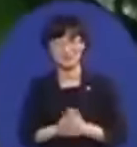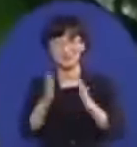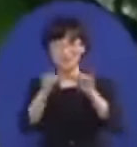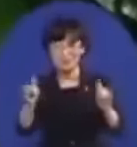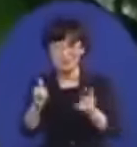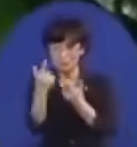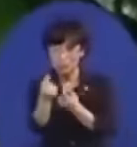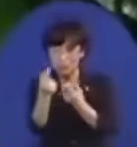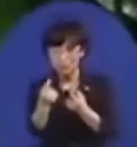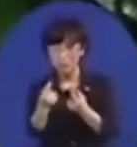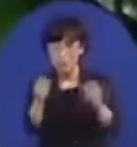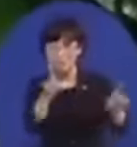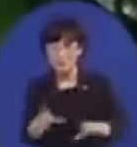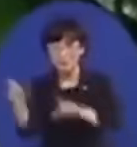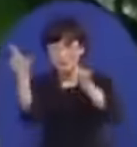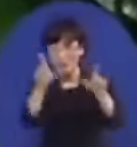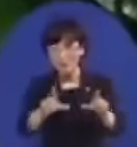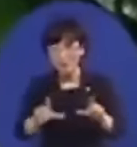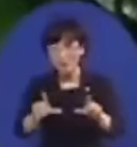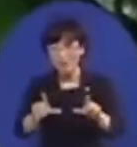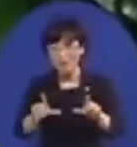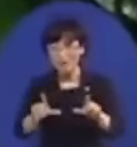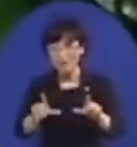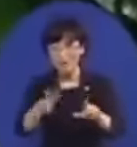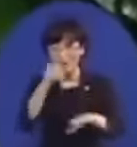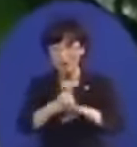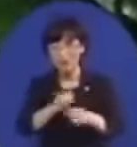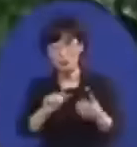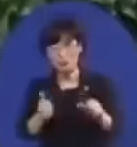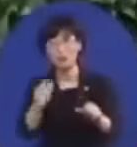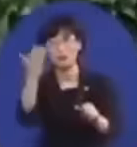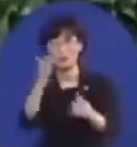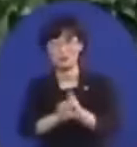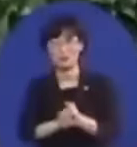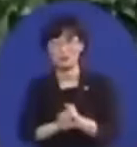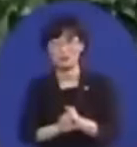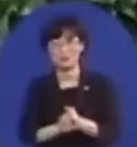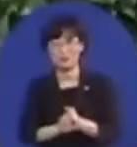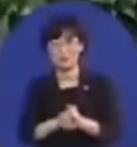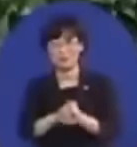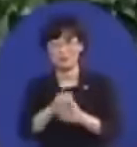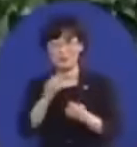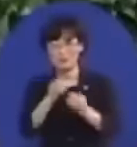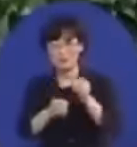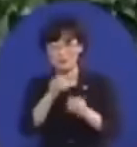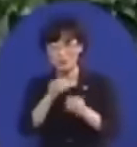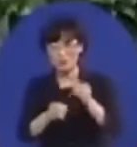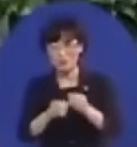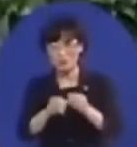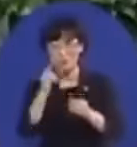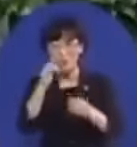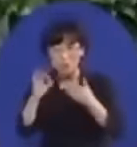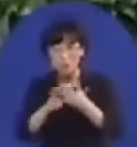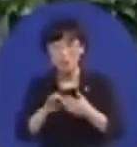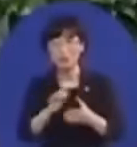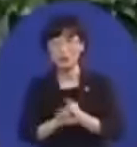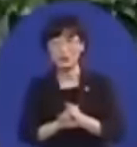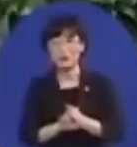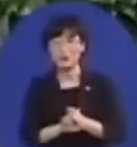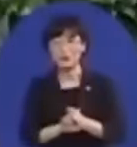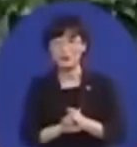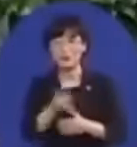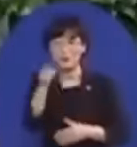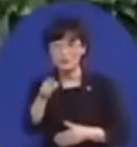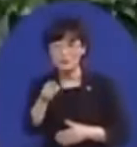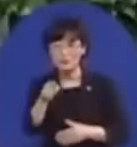사람다운 삶을 살다가 갈 수가 있는 것입니다. 시편 103편 3절 5절에도 구약에